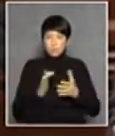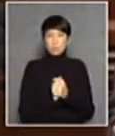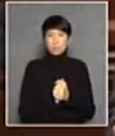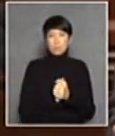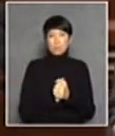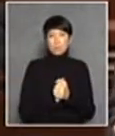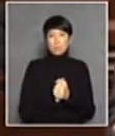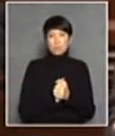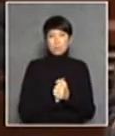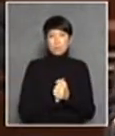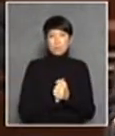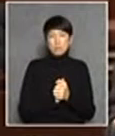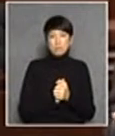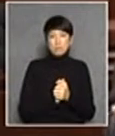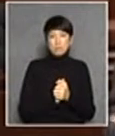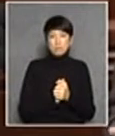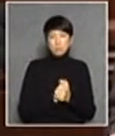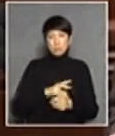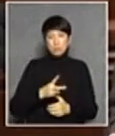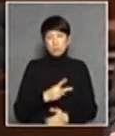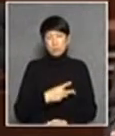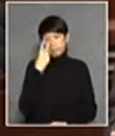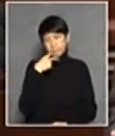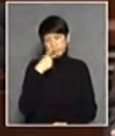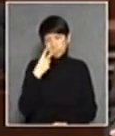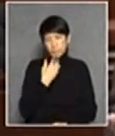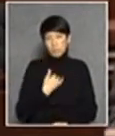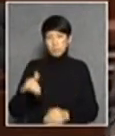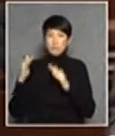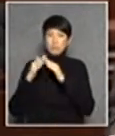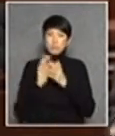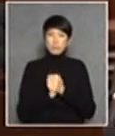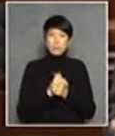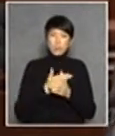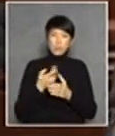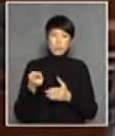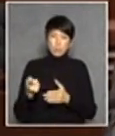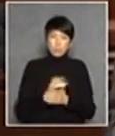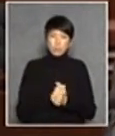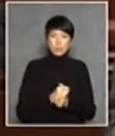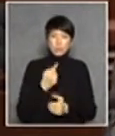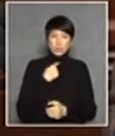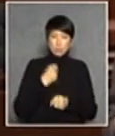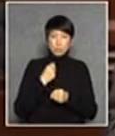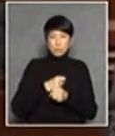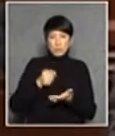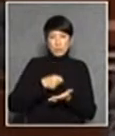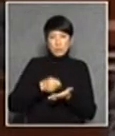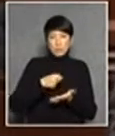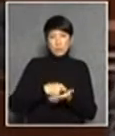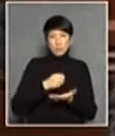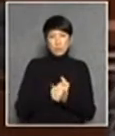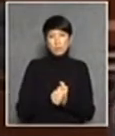學，變成要憂憂愁愁回家，因為佢嗰日又要做習作，又要操